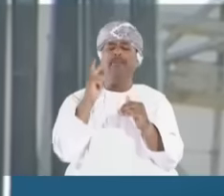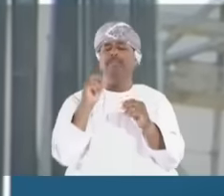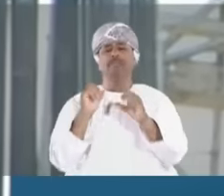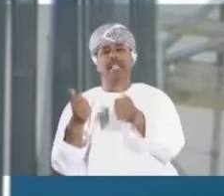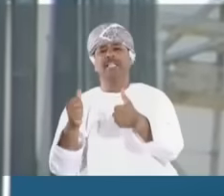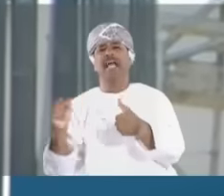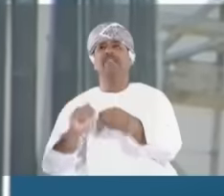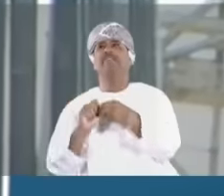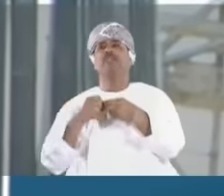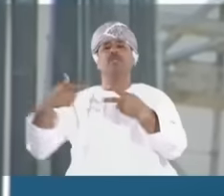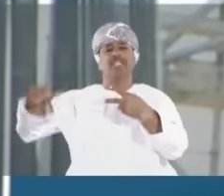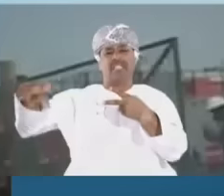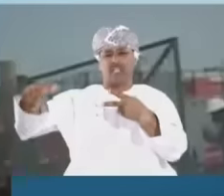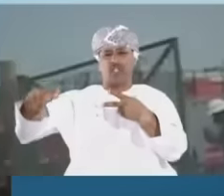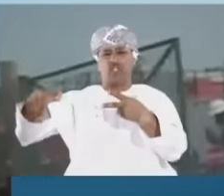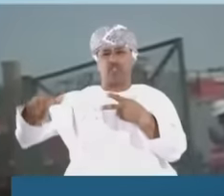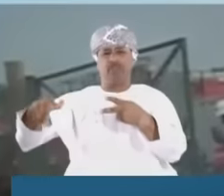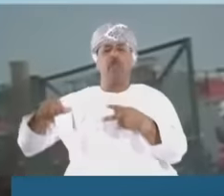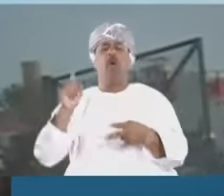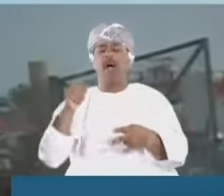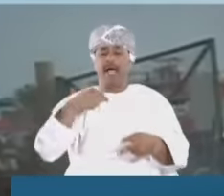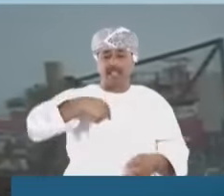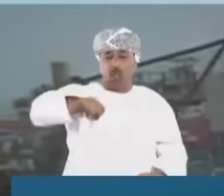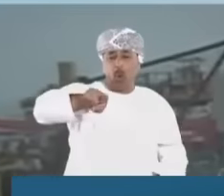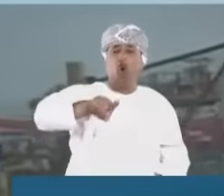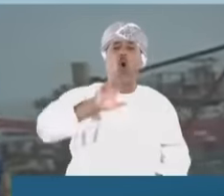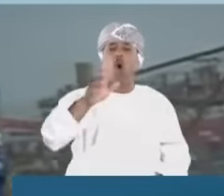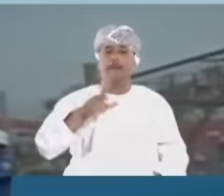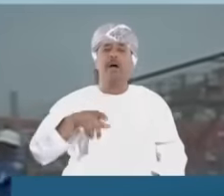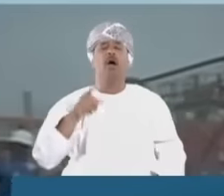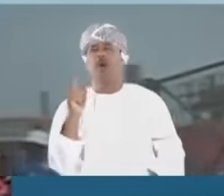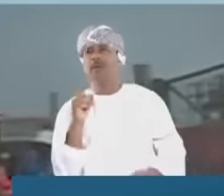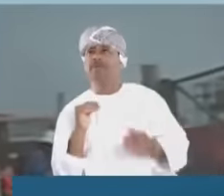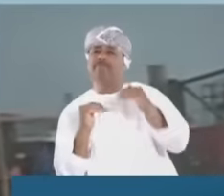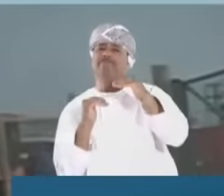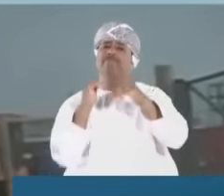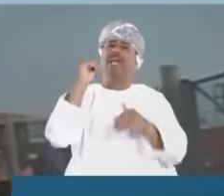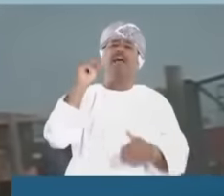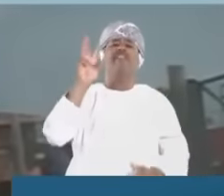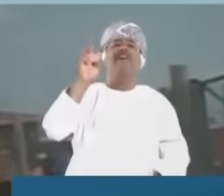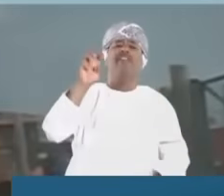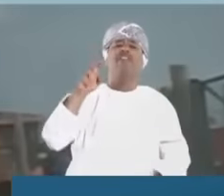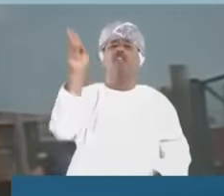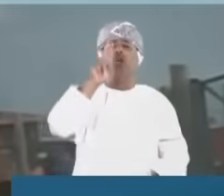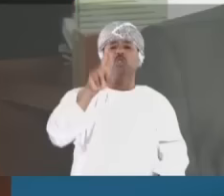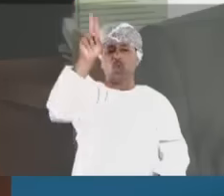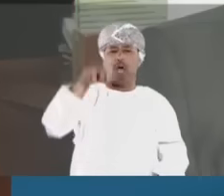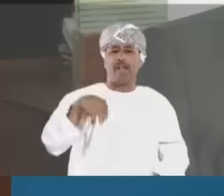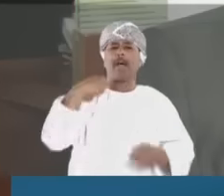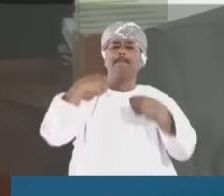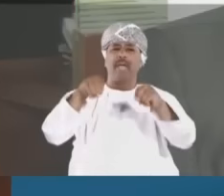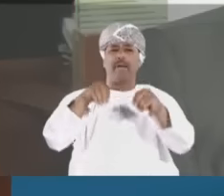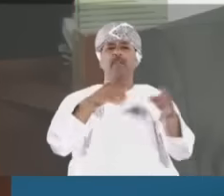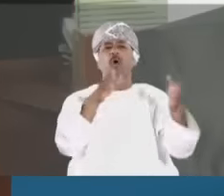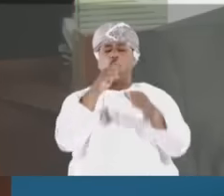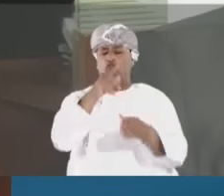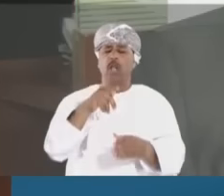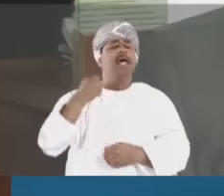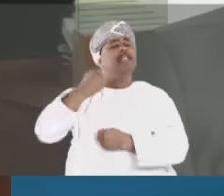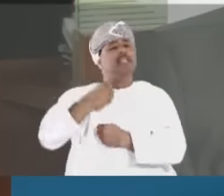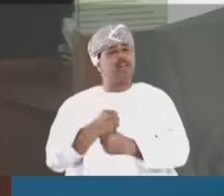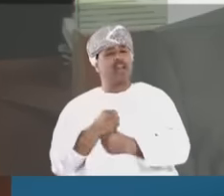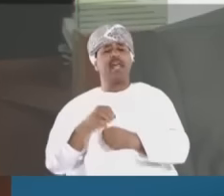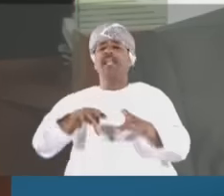بداية 2016 والآن تتداول فوق مستوى $30. نحن الآن بانتظار